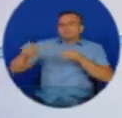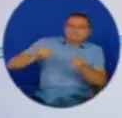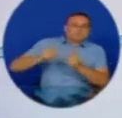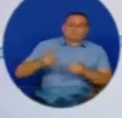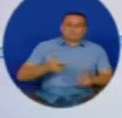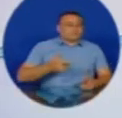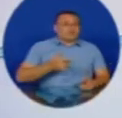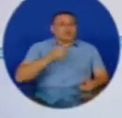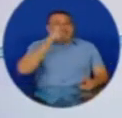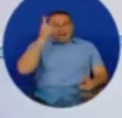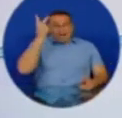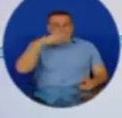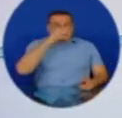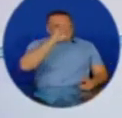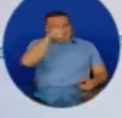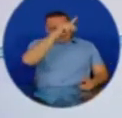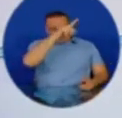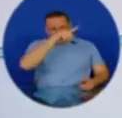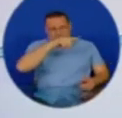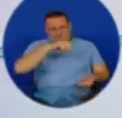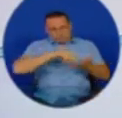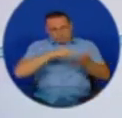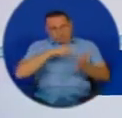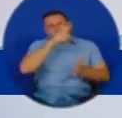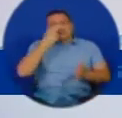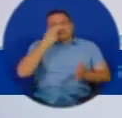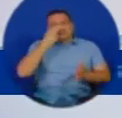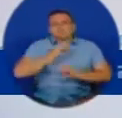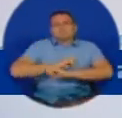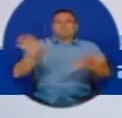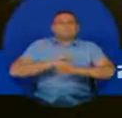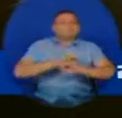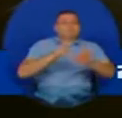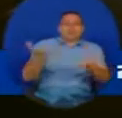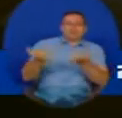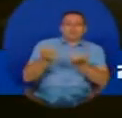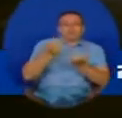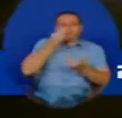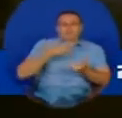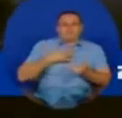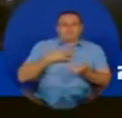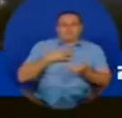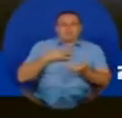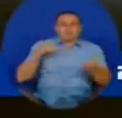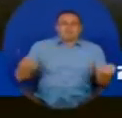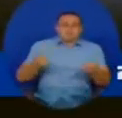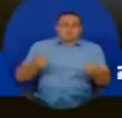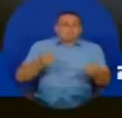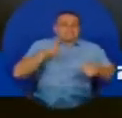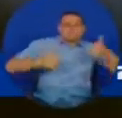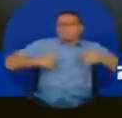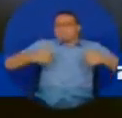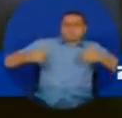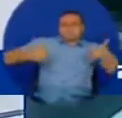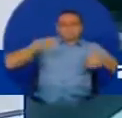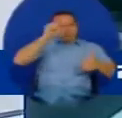היום הוא כדי לתפוס כותרות. הם בעצם צריכים להשתמש בשפה יותר בוטה כדי לקבל תשומת לב, ובסוף יש תחרות בין הפוליטיקאים,